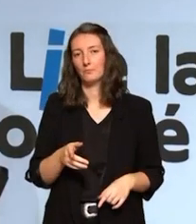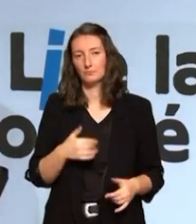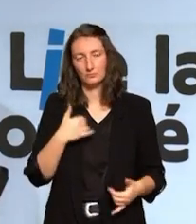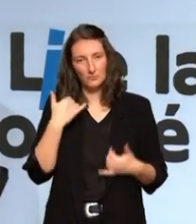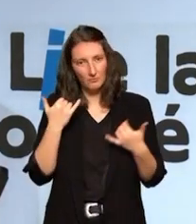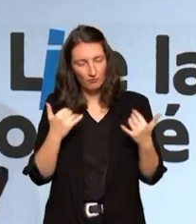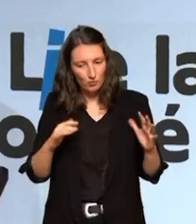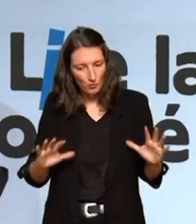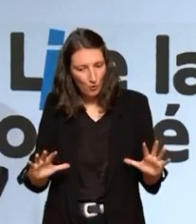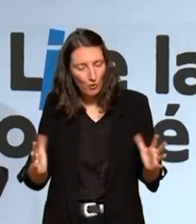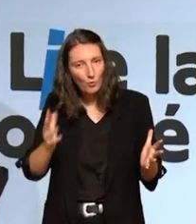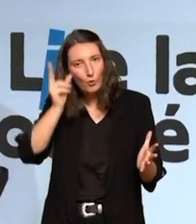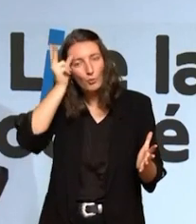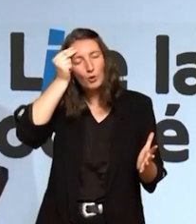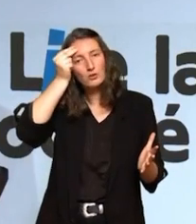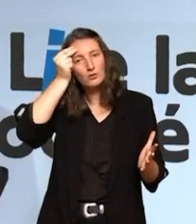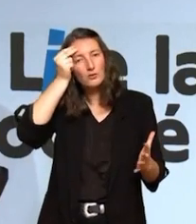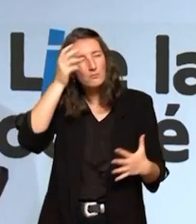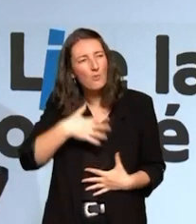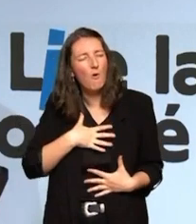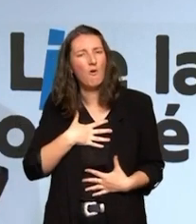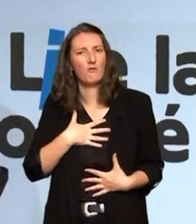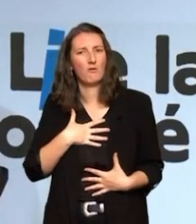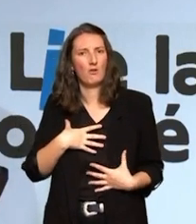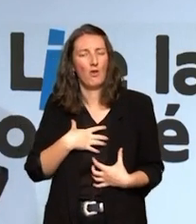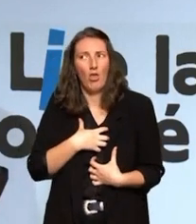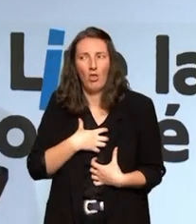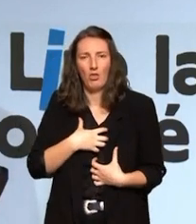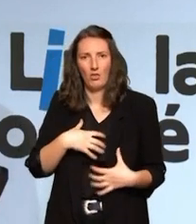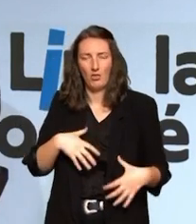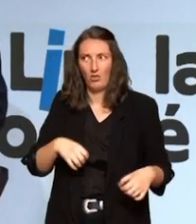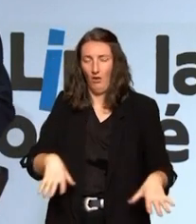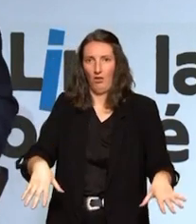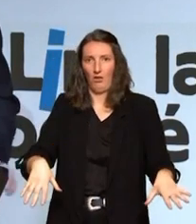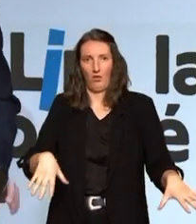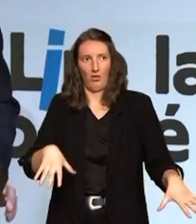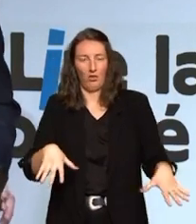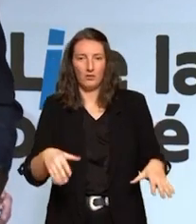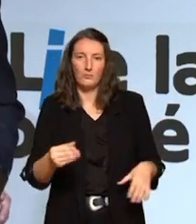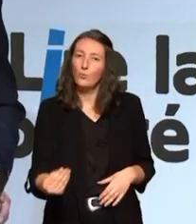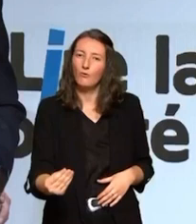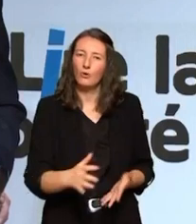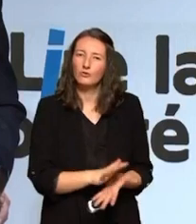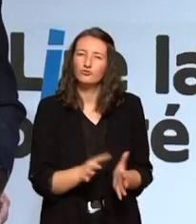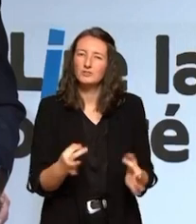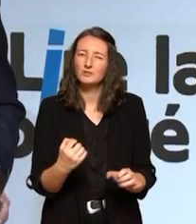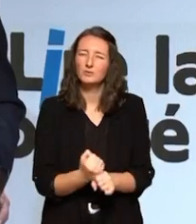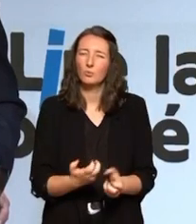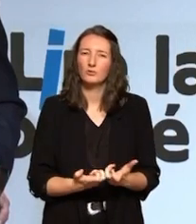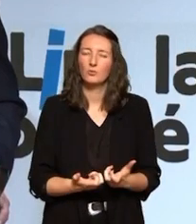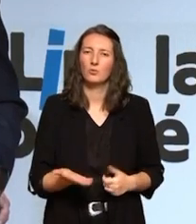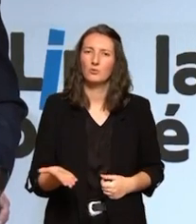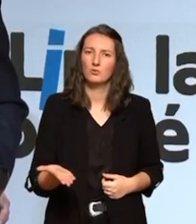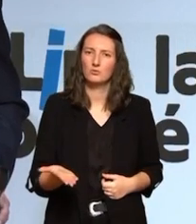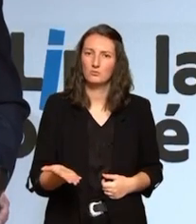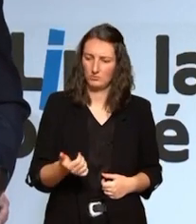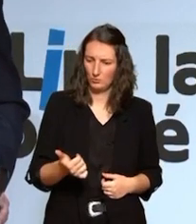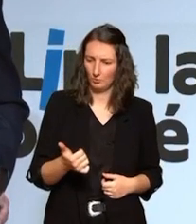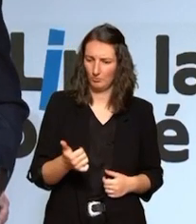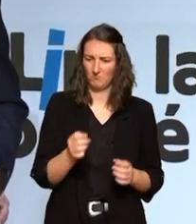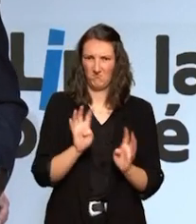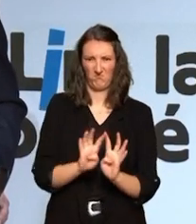désarroi, la peur, l'angoisse d'un enfant de 10 ans qui est mis dans une